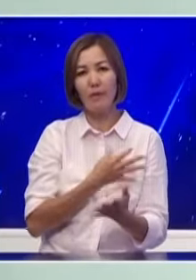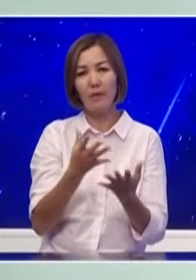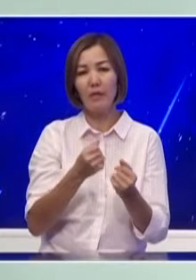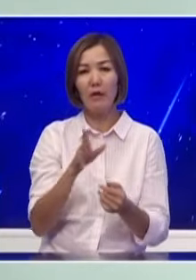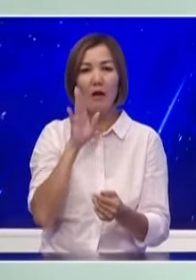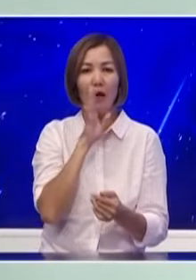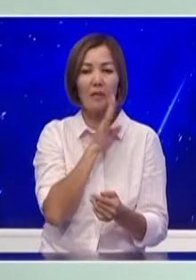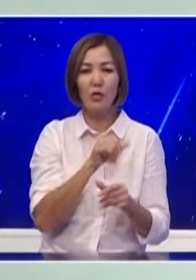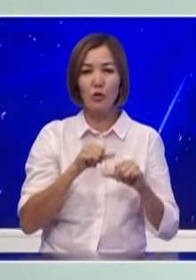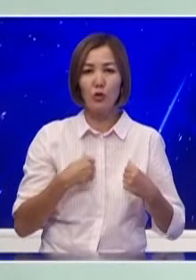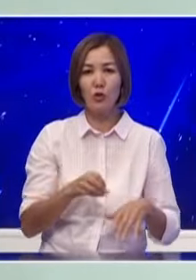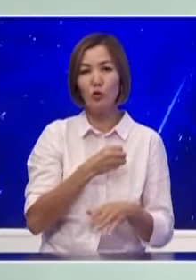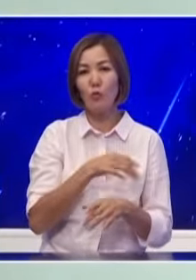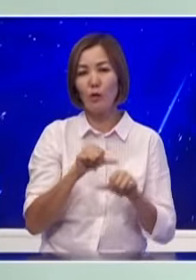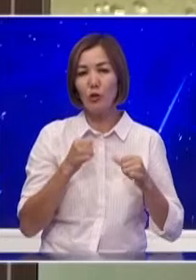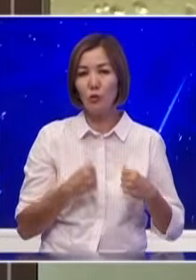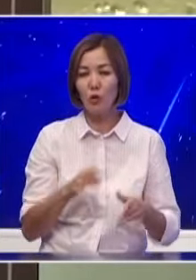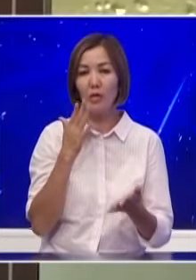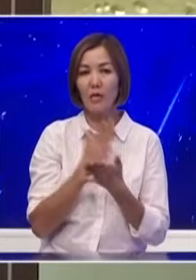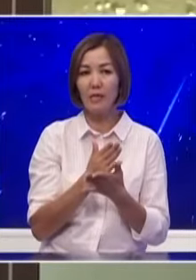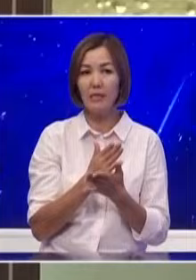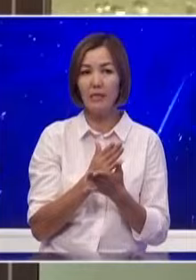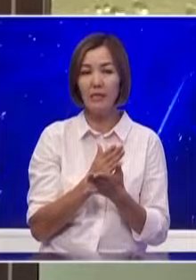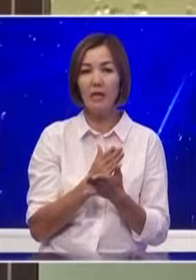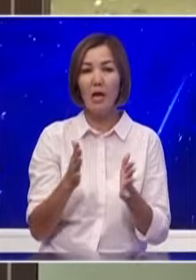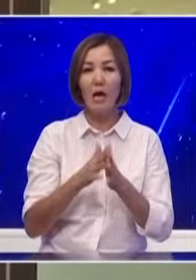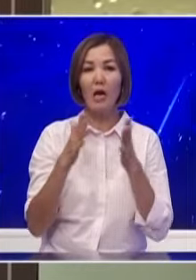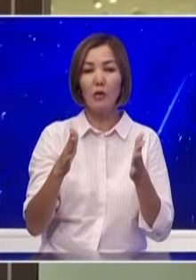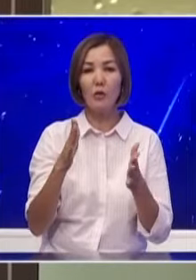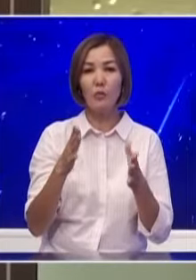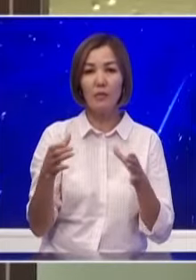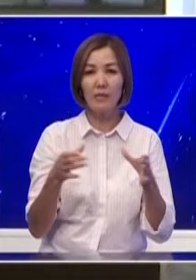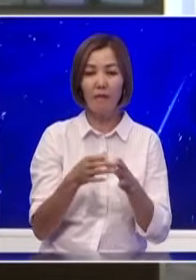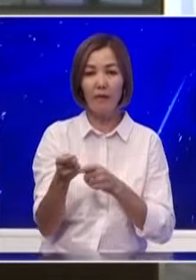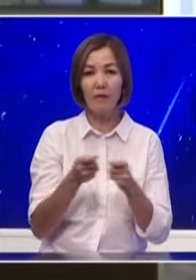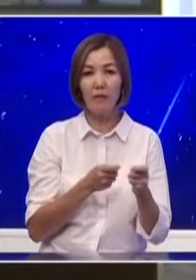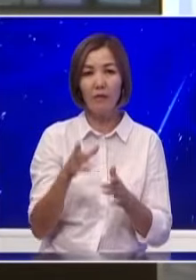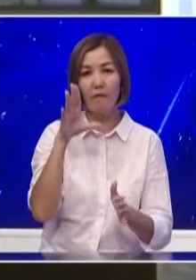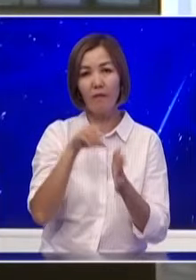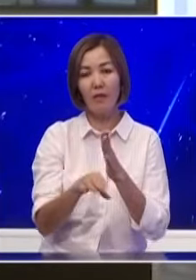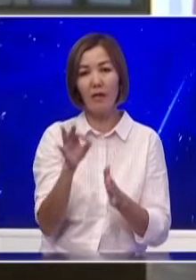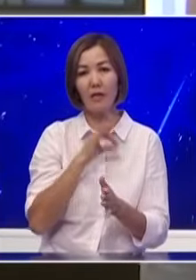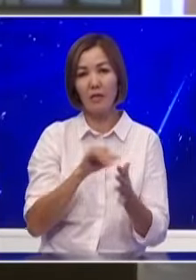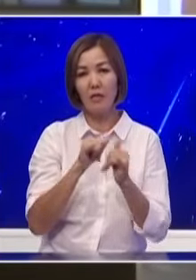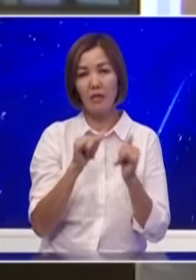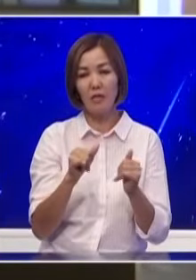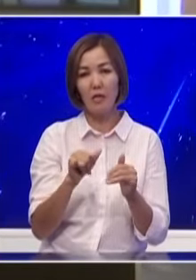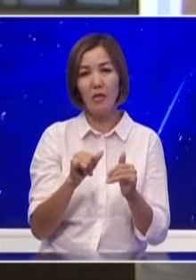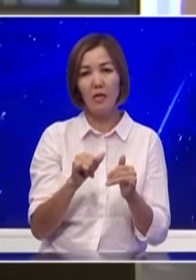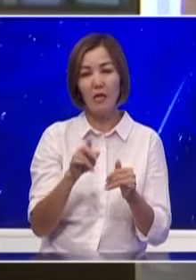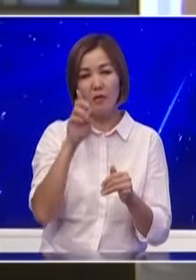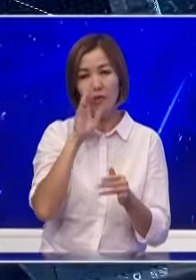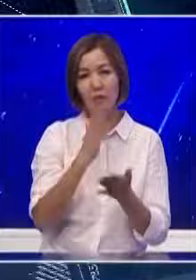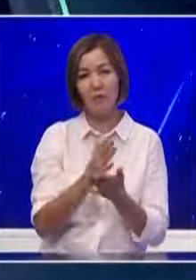Жюрегі» и «Жомар Жюрек». На сегодня она возглавляет районный совет матерей и неустанно вносит свой вклад в духовное развитие